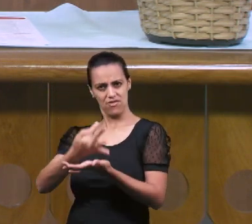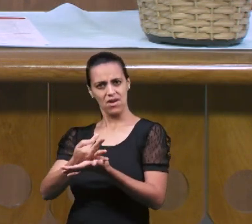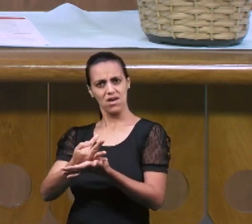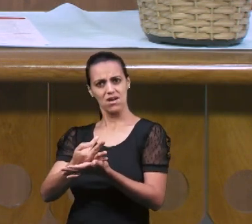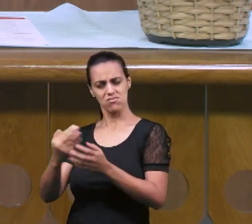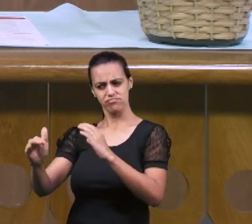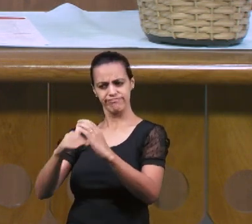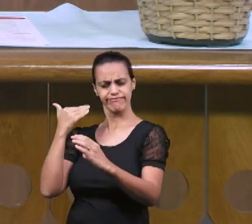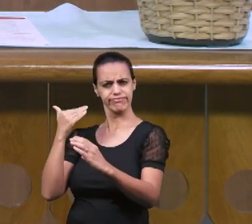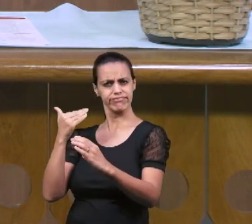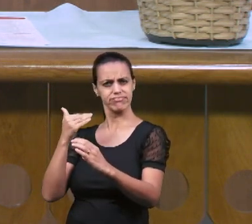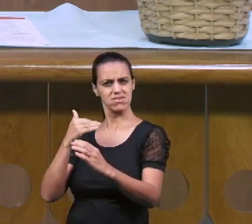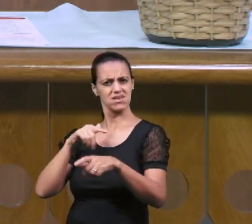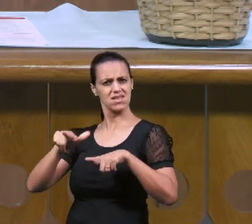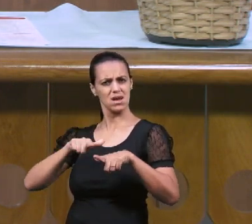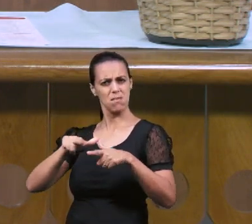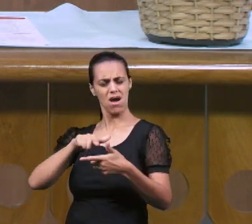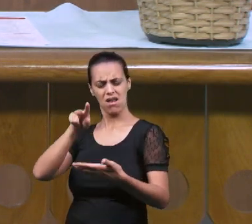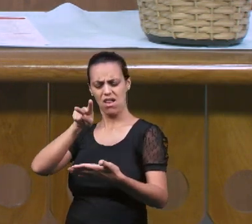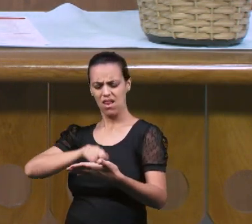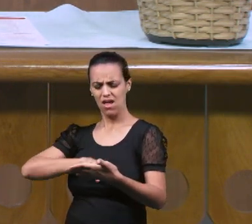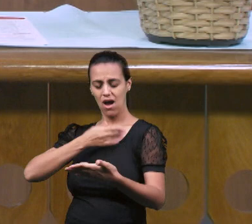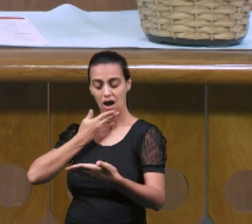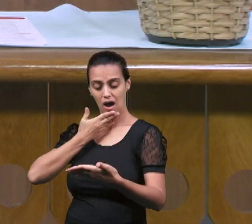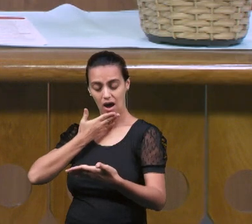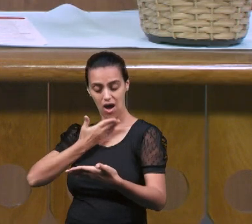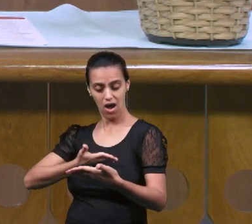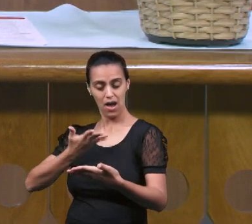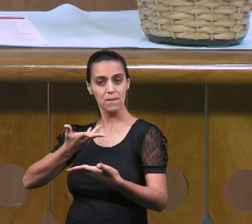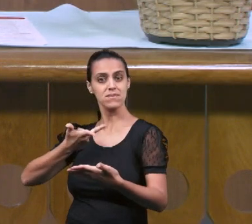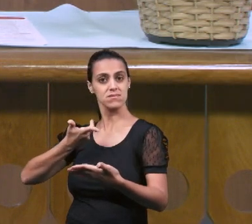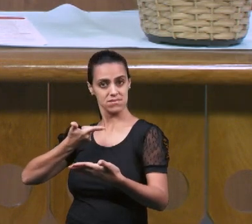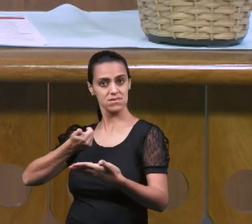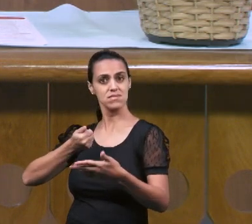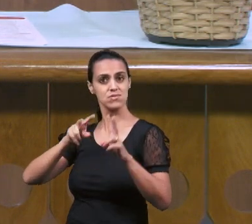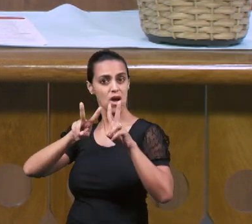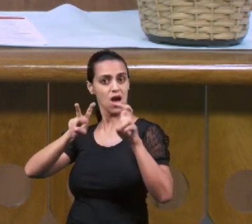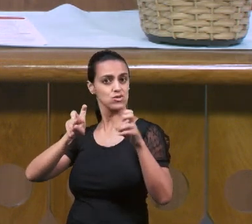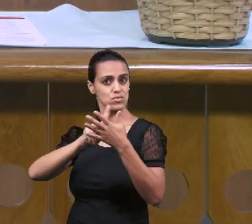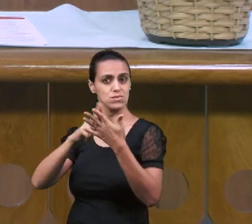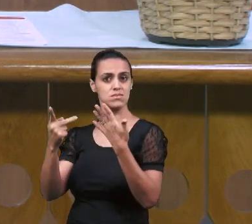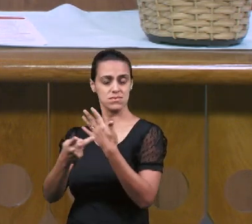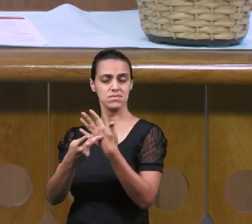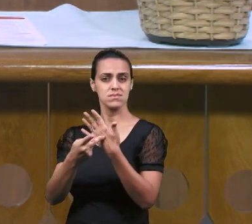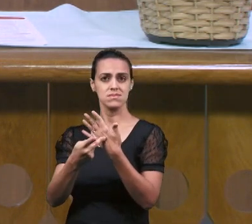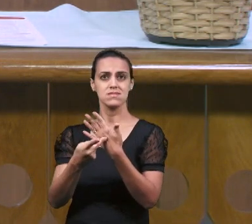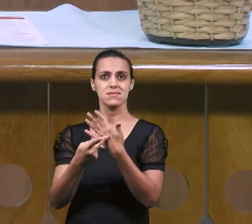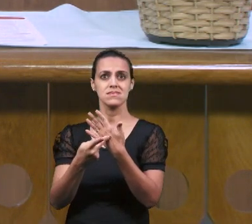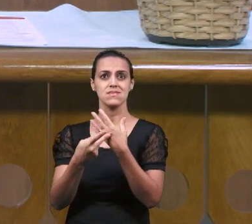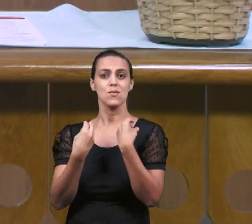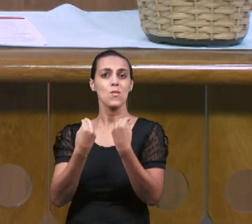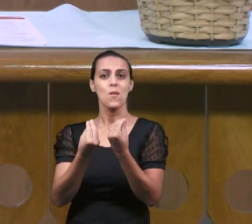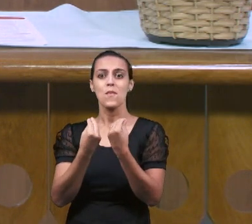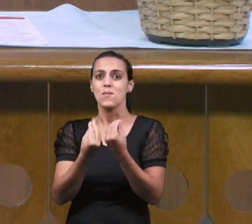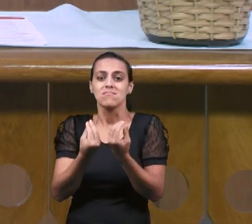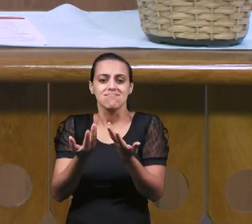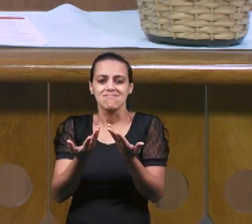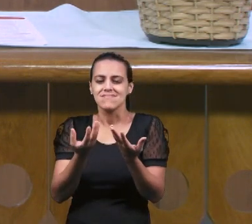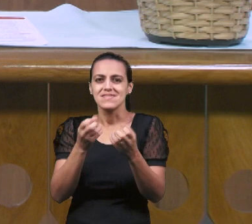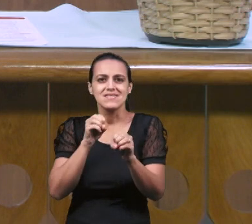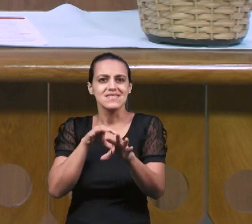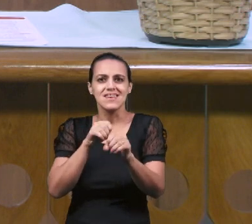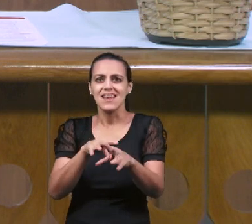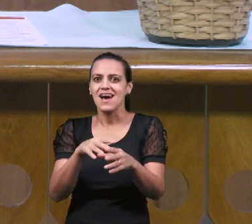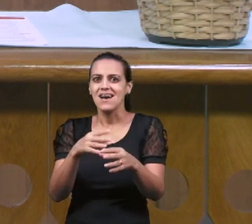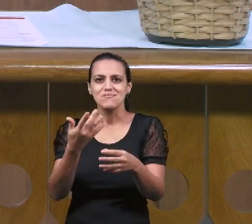sur le parabole. Nous n'avons pas ni comment apporter cela parce qu'il y a tellement de sujets, tellement d'expériences,